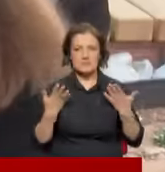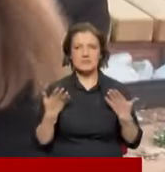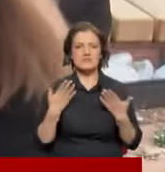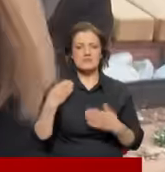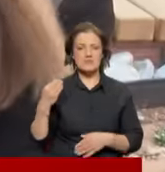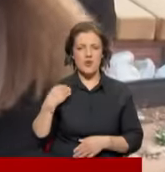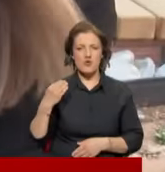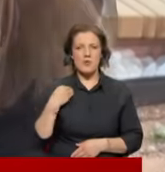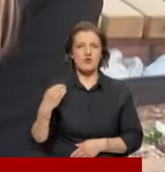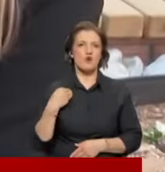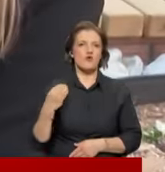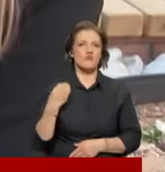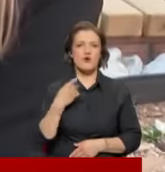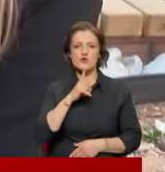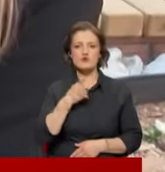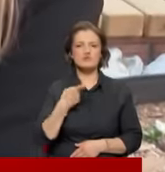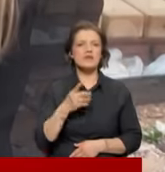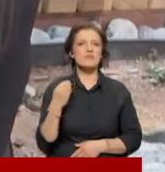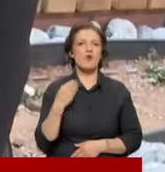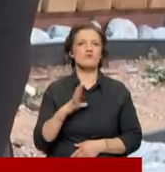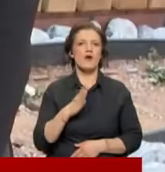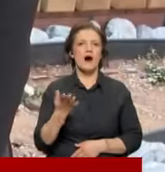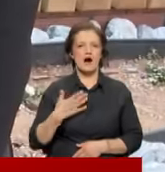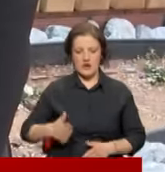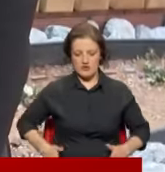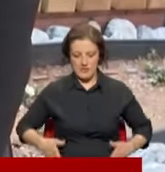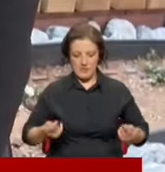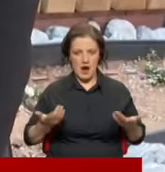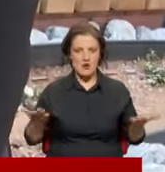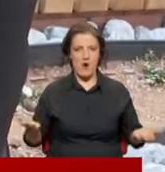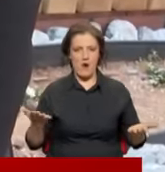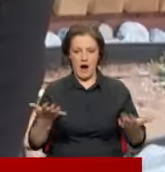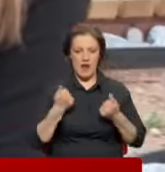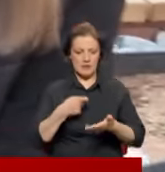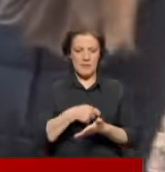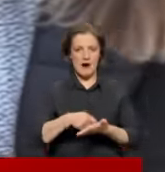içeri giriyorum. Sürekli içeri giriyorum. 100 bin lira yakın borcum var. Cepte para yok. Bak benim